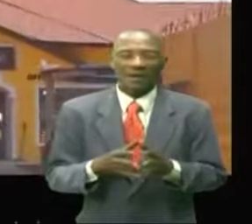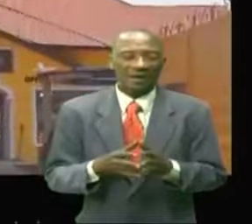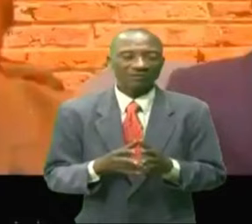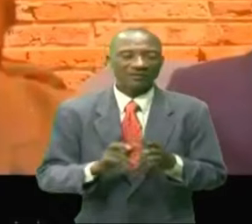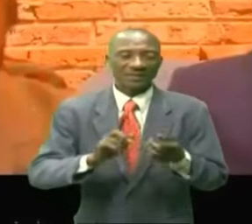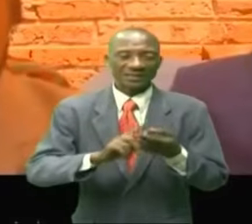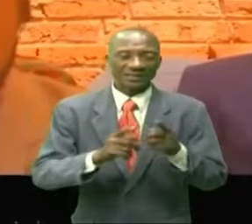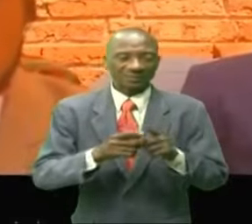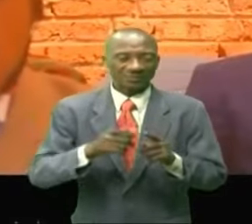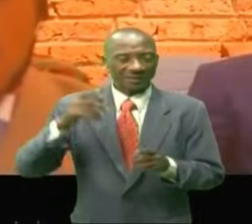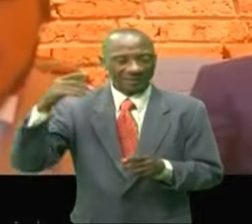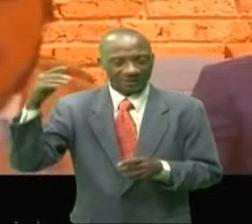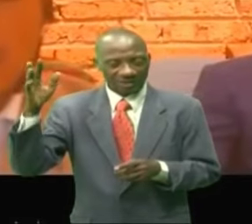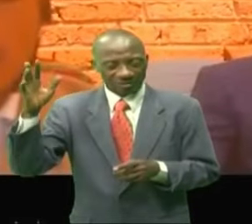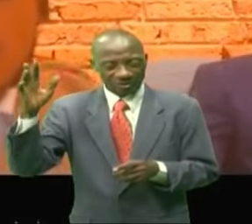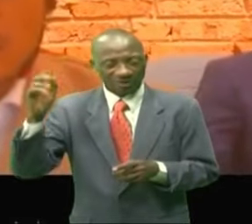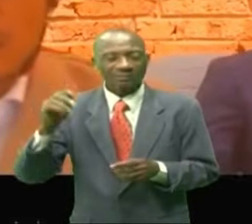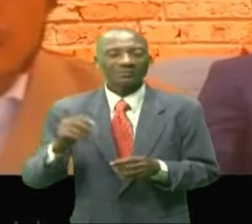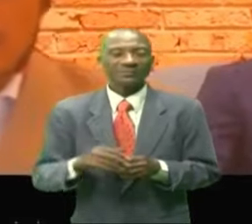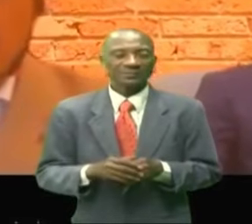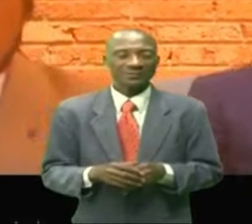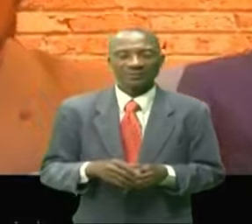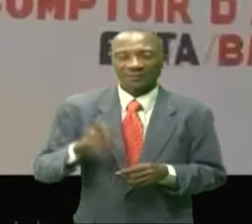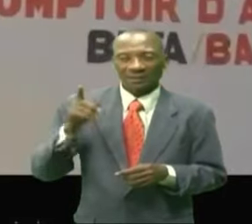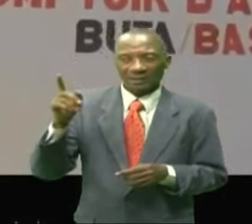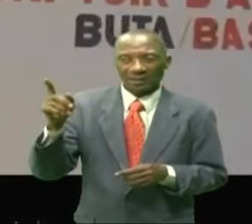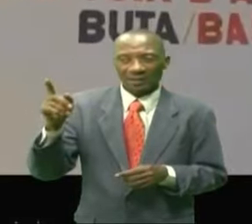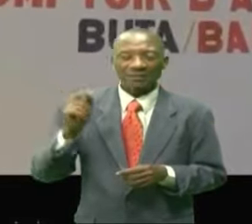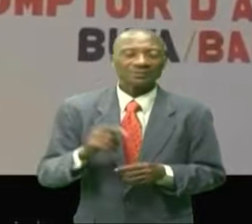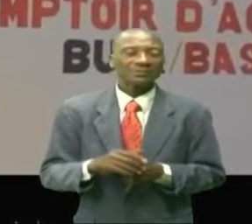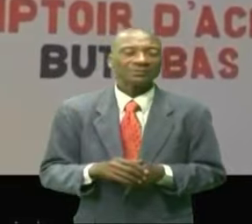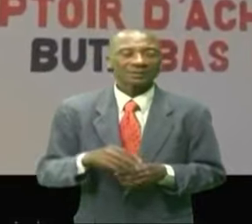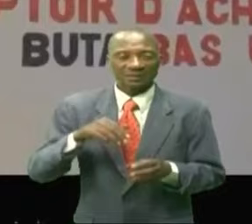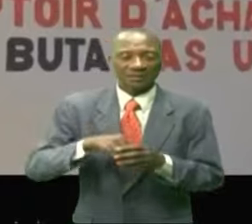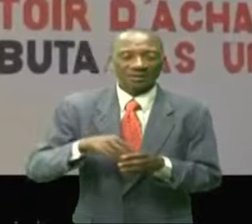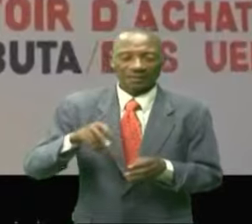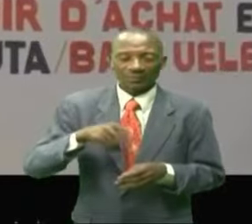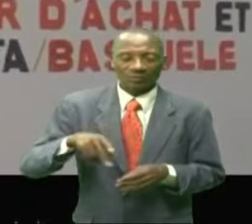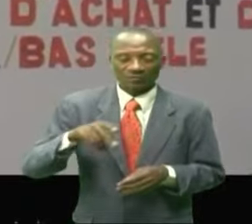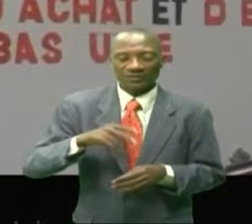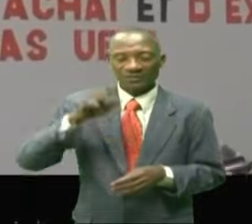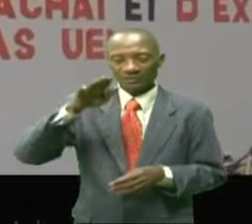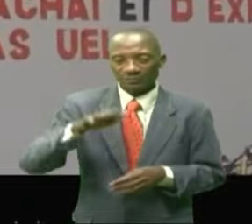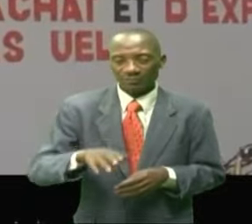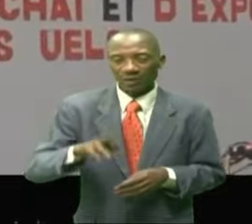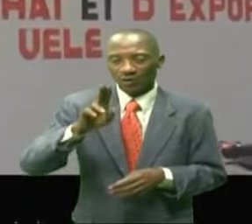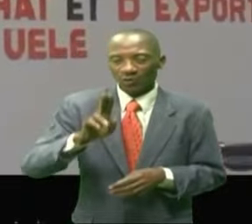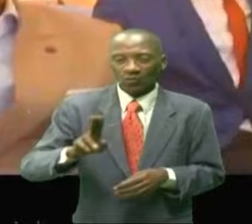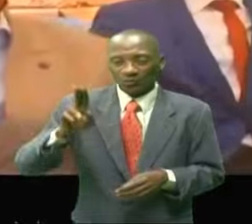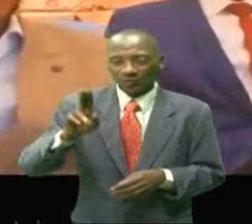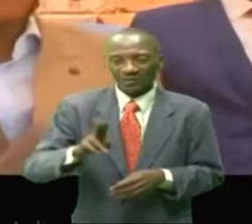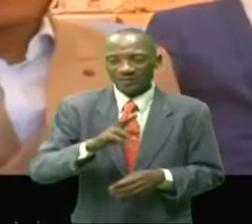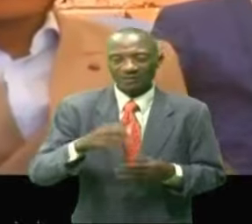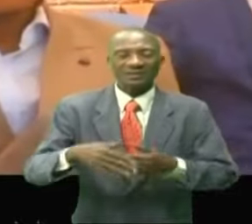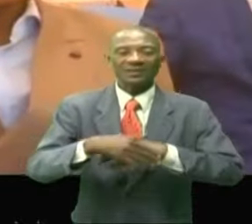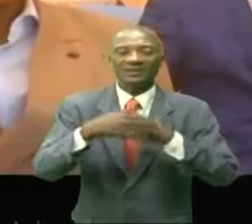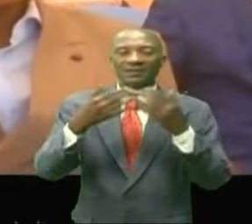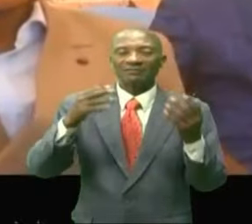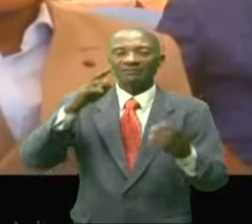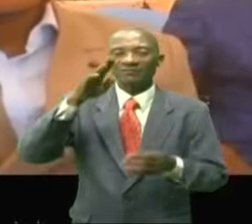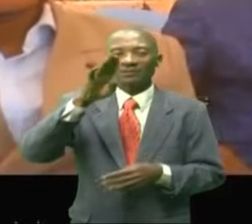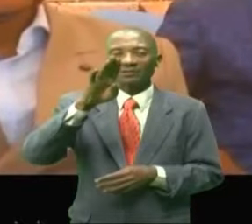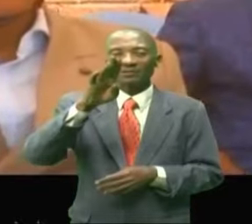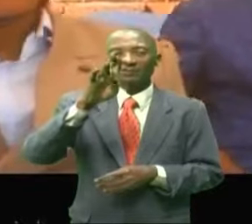matières précieuses. La cérémonie de l'ouverture officielle du comptoir More Gold Sass a eu lieu le week-end dernier et présidée par le ministre provincial